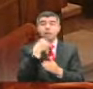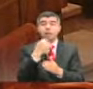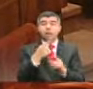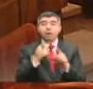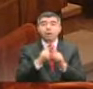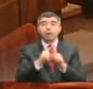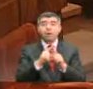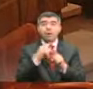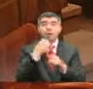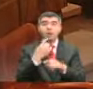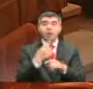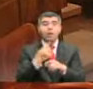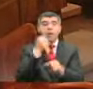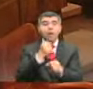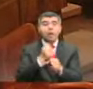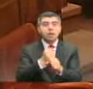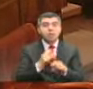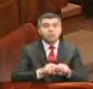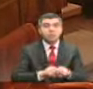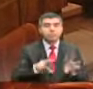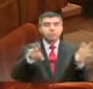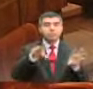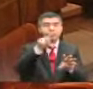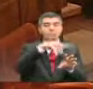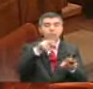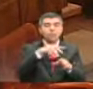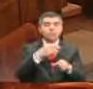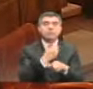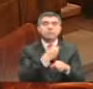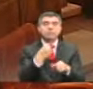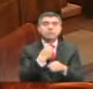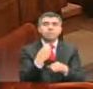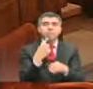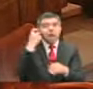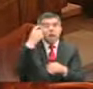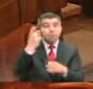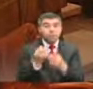من الحكومه على الخدمه الصحيه الوطنيه. اللي عنده شي فكره اخرى